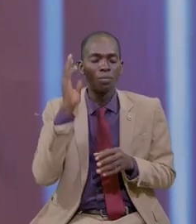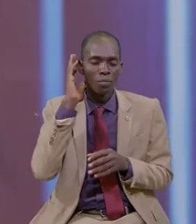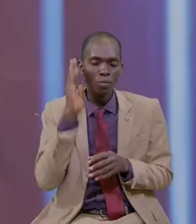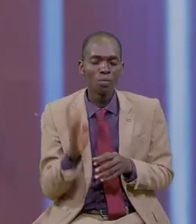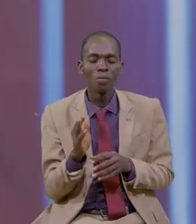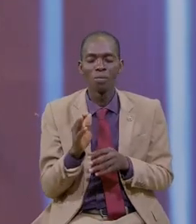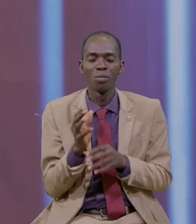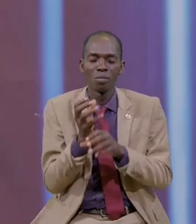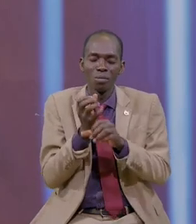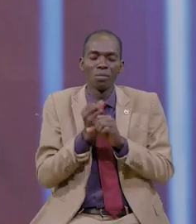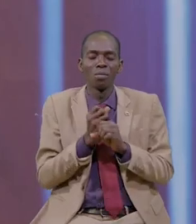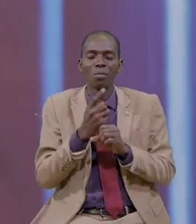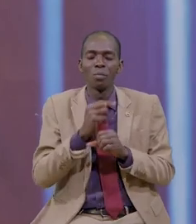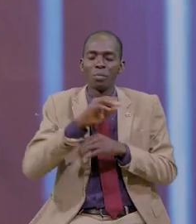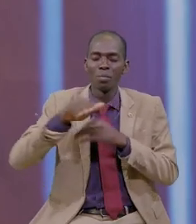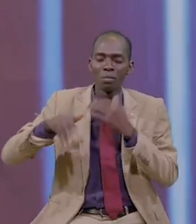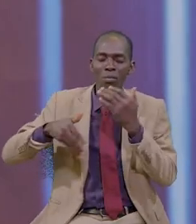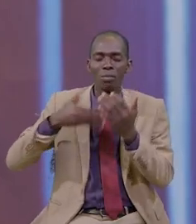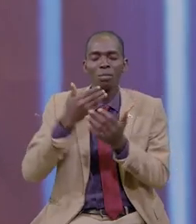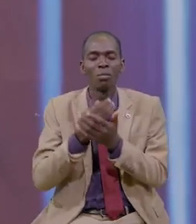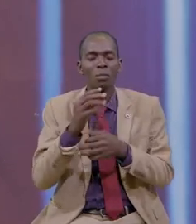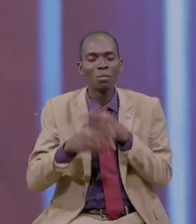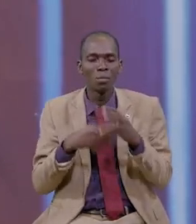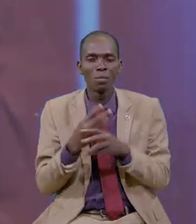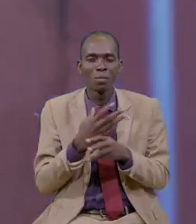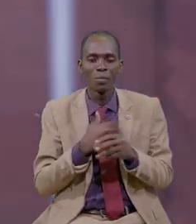monde si je perds mon âme?